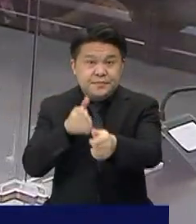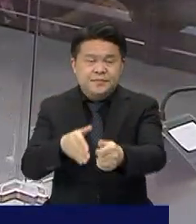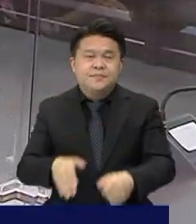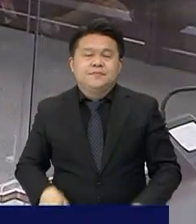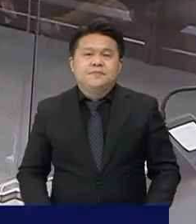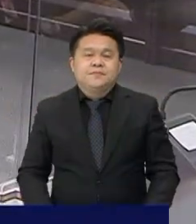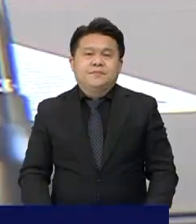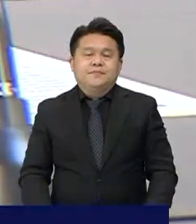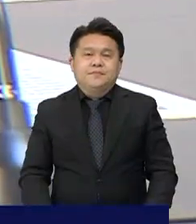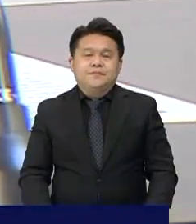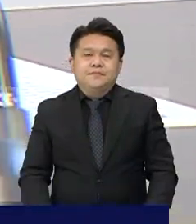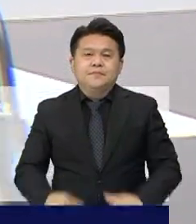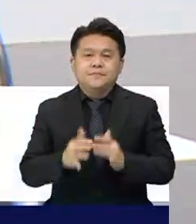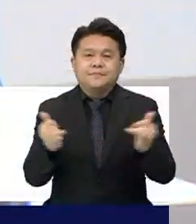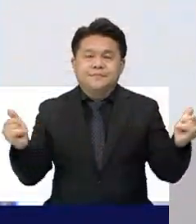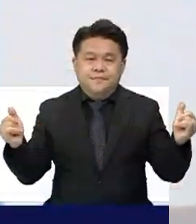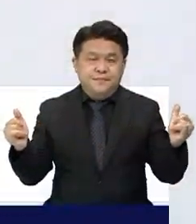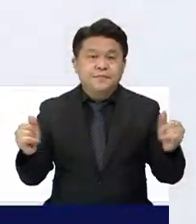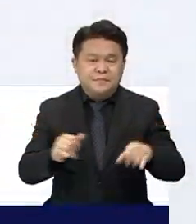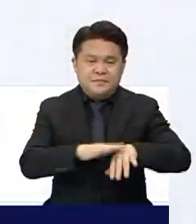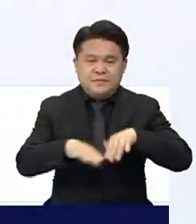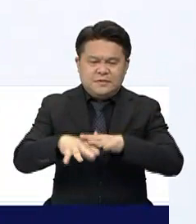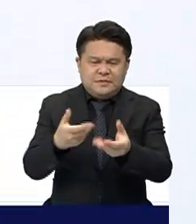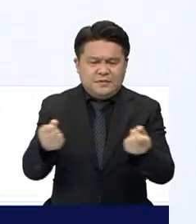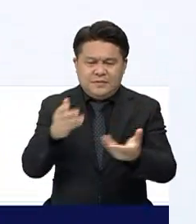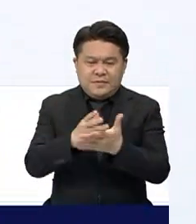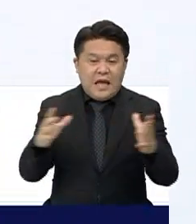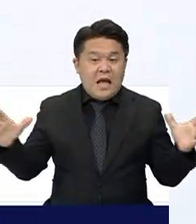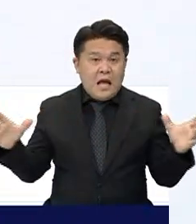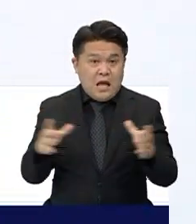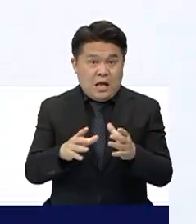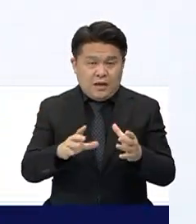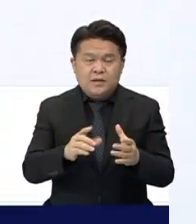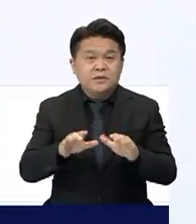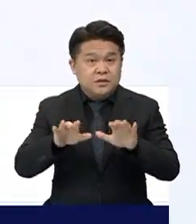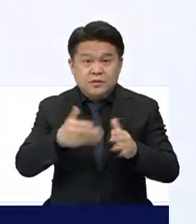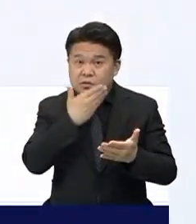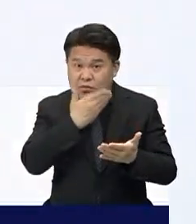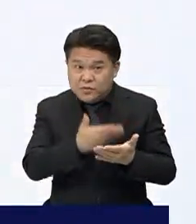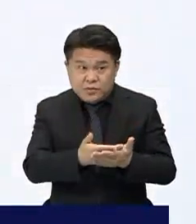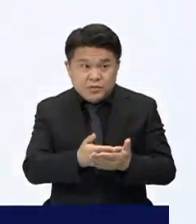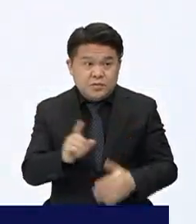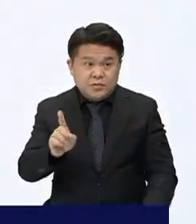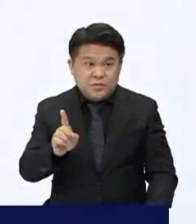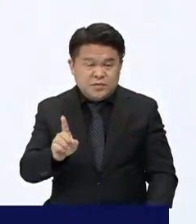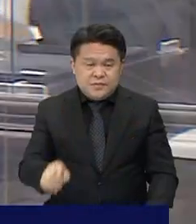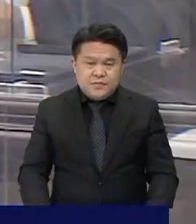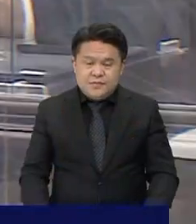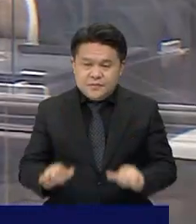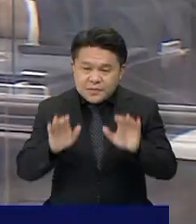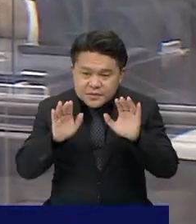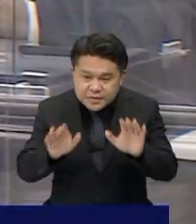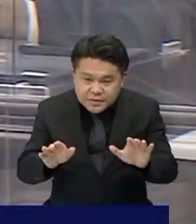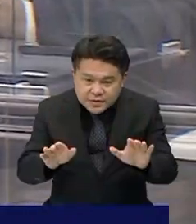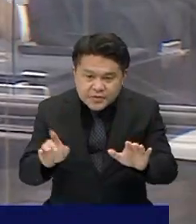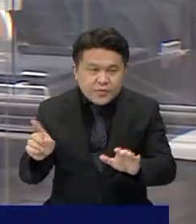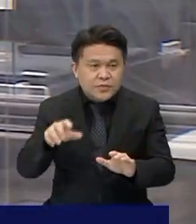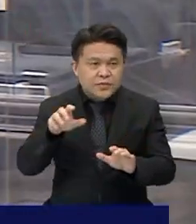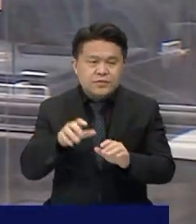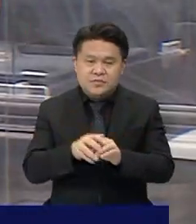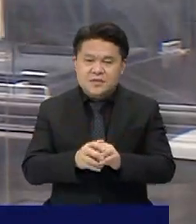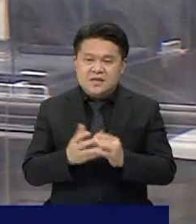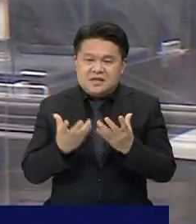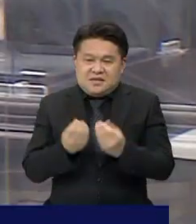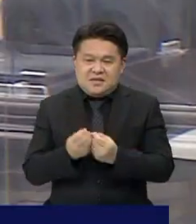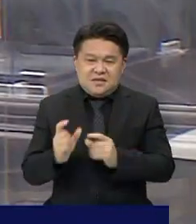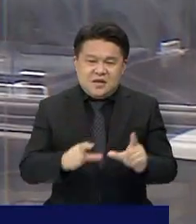당부했습니다. 국민통합을 시대적 과제라고 하면서 어느 지역에 사느냐에 따라서 국민들이 공정한 기회를 박탈당하면 안